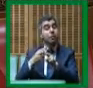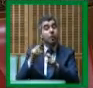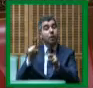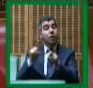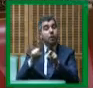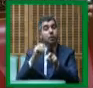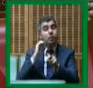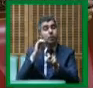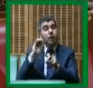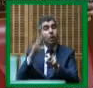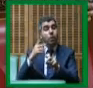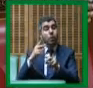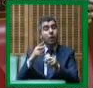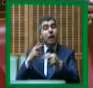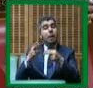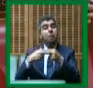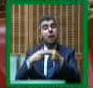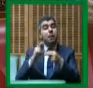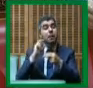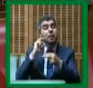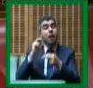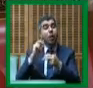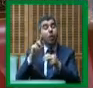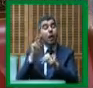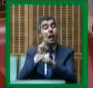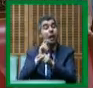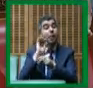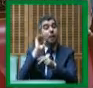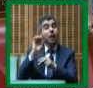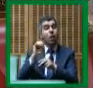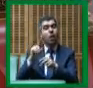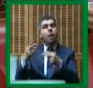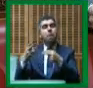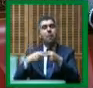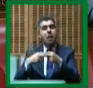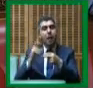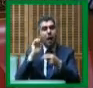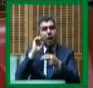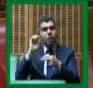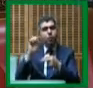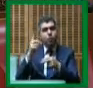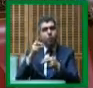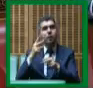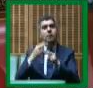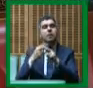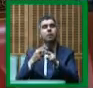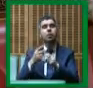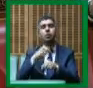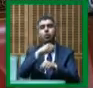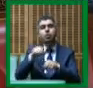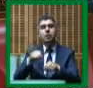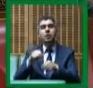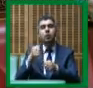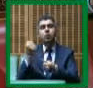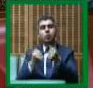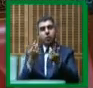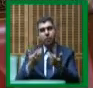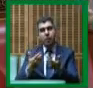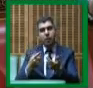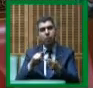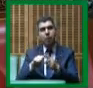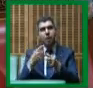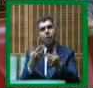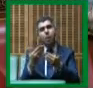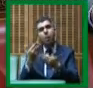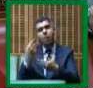في اسم مول المأذونيه. فدابا هادي عطيناهم هاد الامكانيه هادي، ويمكن تكون مناقشه باش